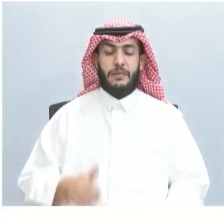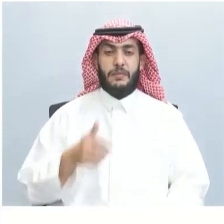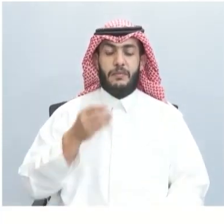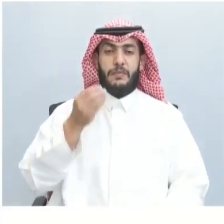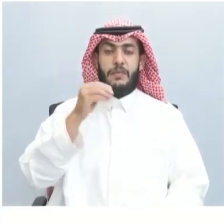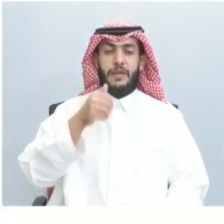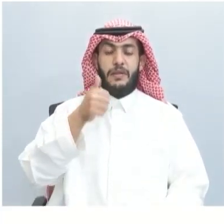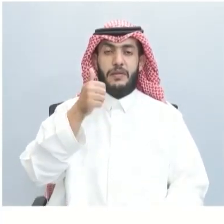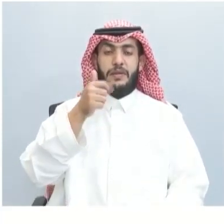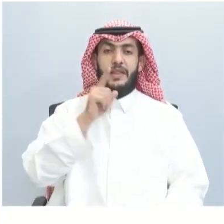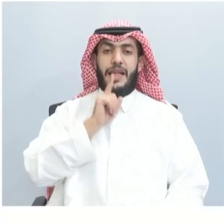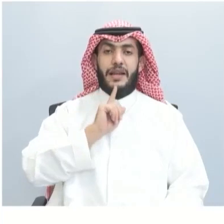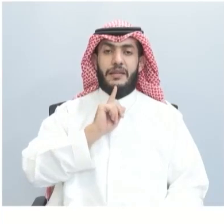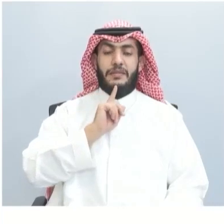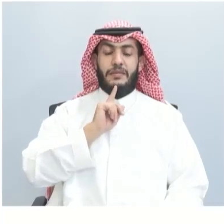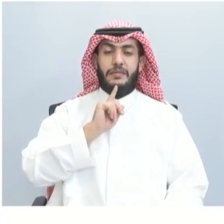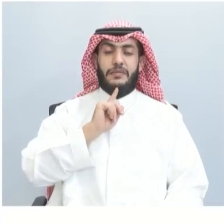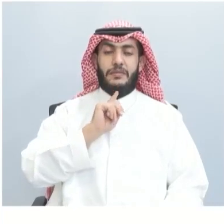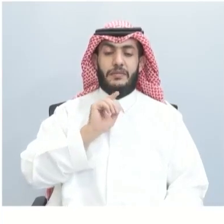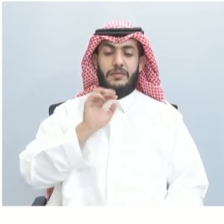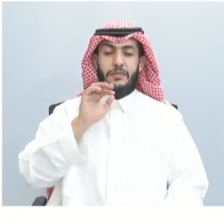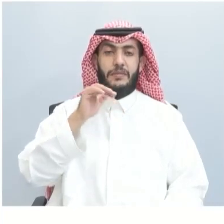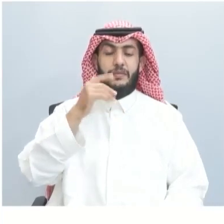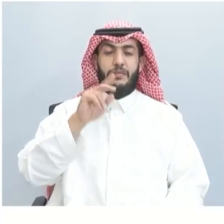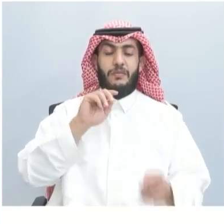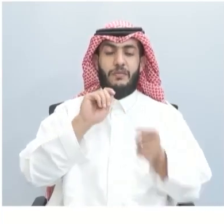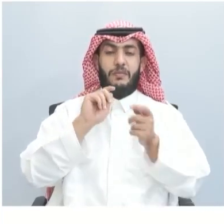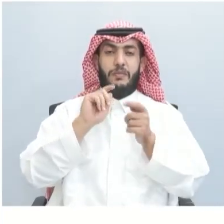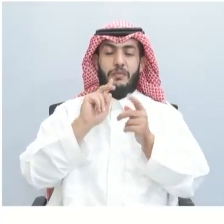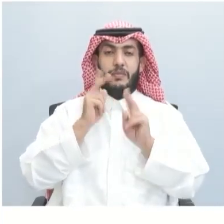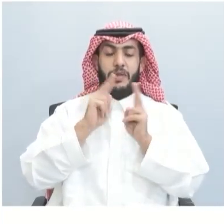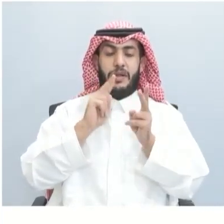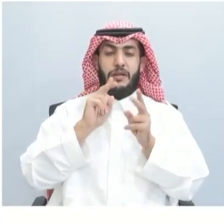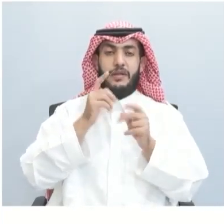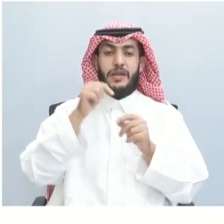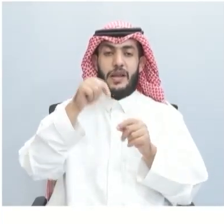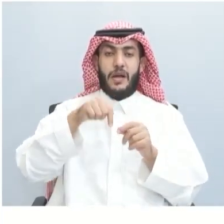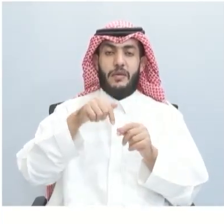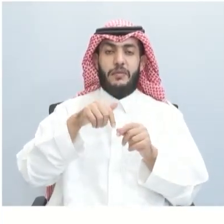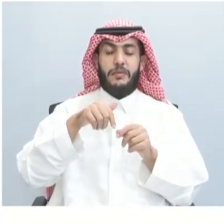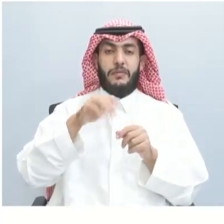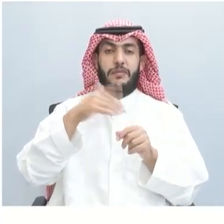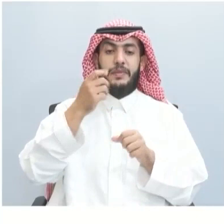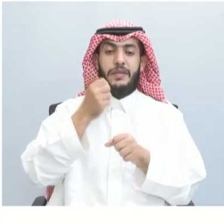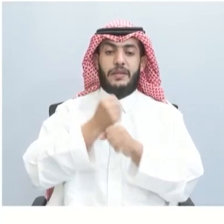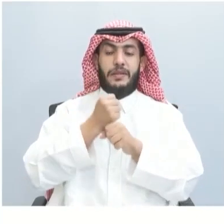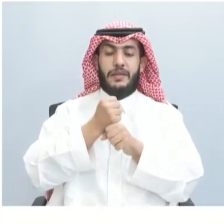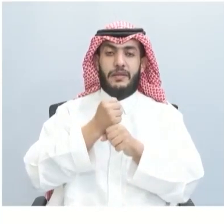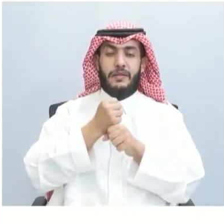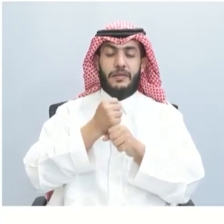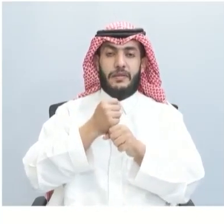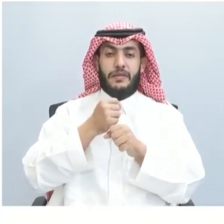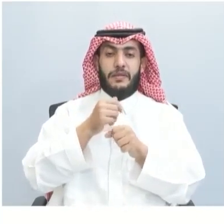بارجاع التاريخ بعد ذلك قمنا بتعريف متغير اور ناو بعد ذلك قمنا باستدعاء داله تيت